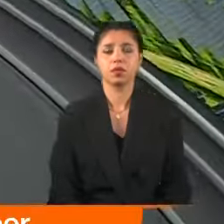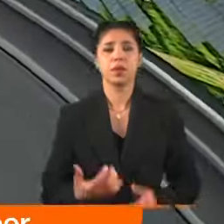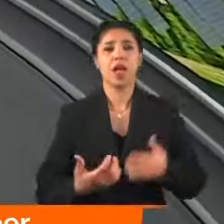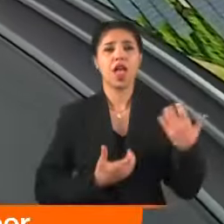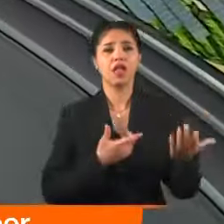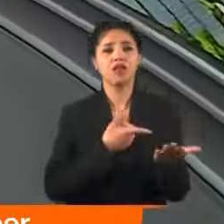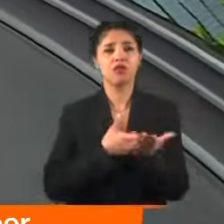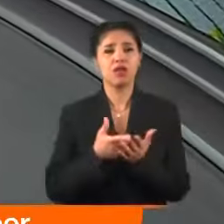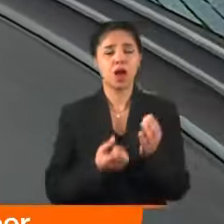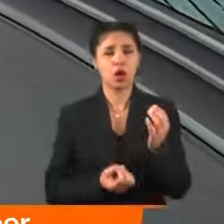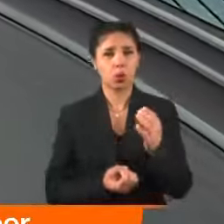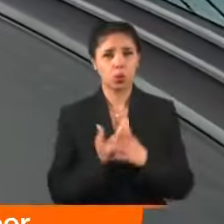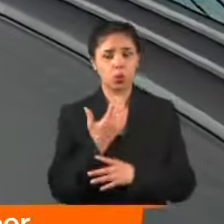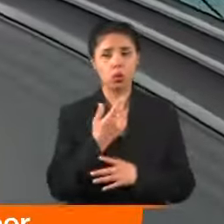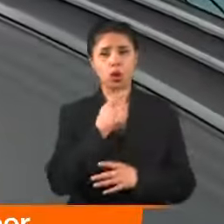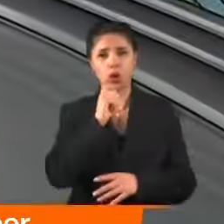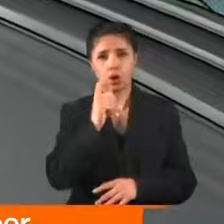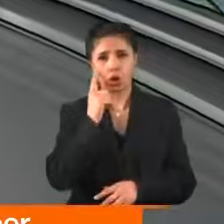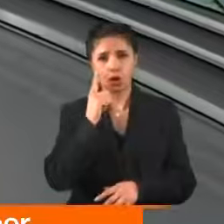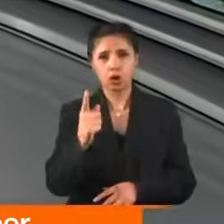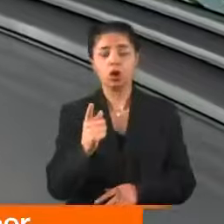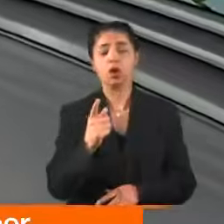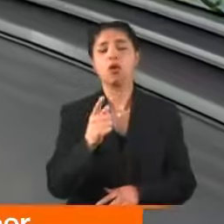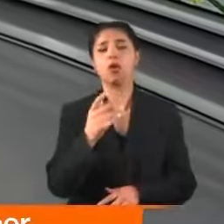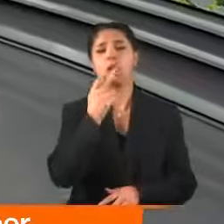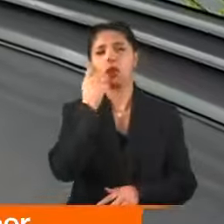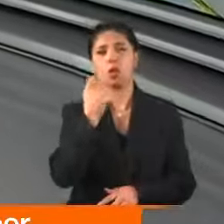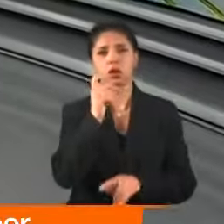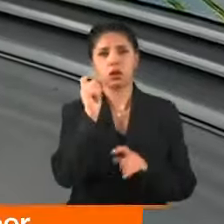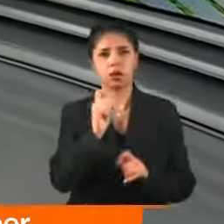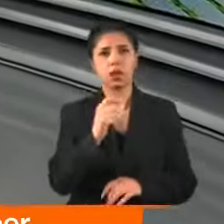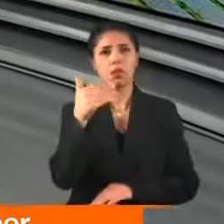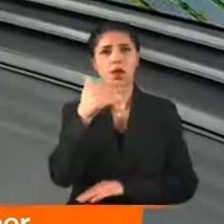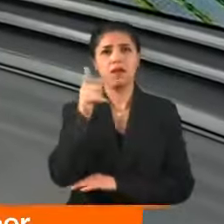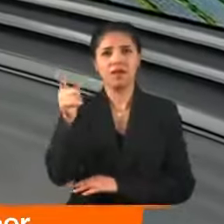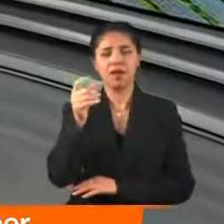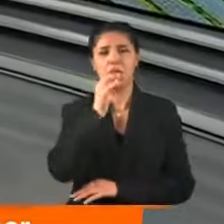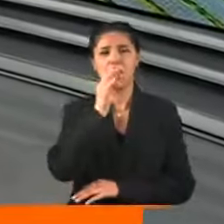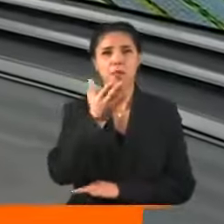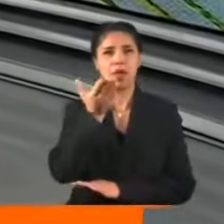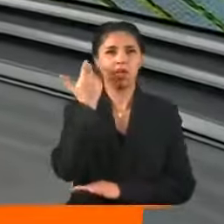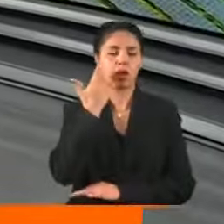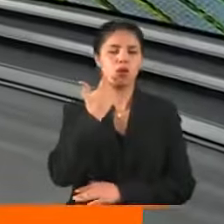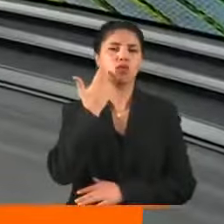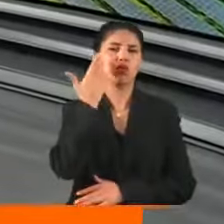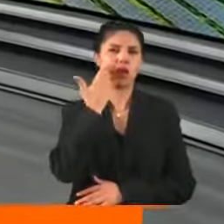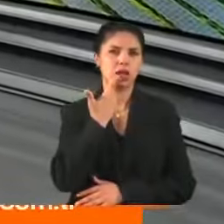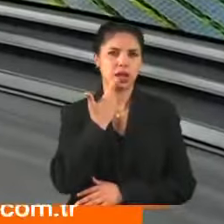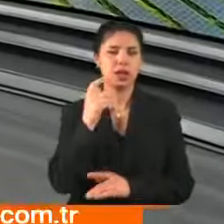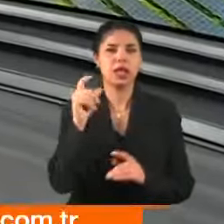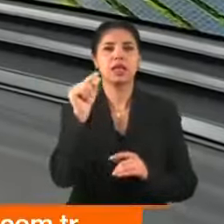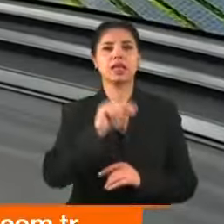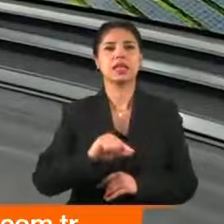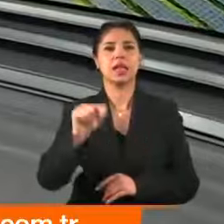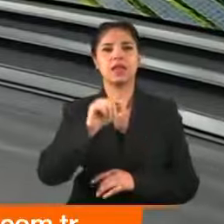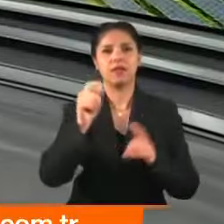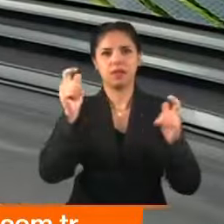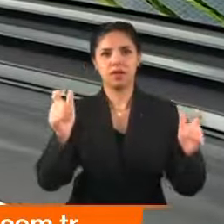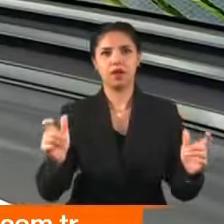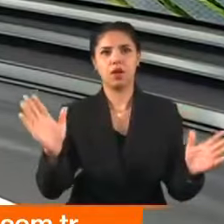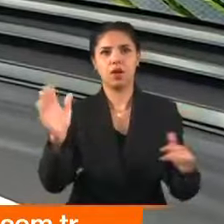Enerji tarlası kuruyoruz vaadiyle milyonlarca liralık vurgun yapan şirketin haberini daha önce ekrana getirdik. Silivri'deki ofislerinde